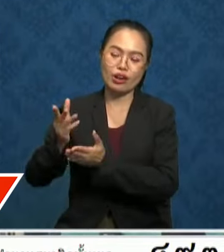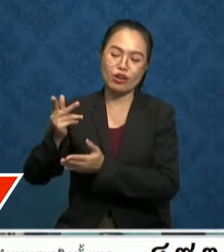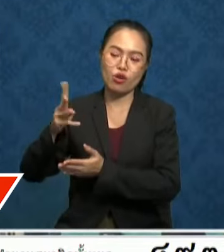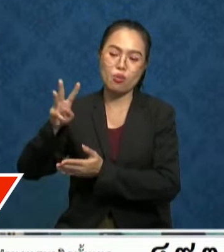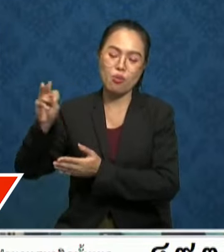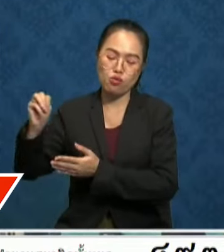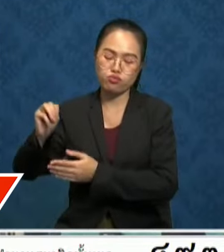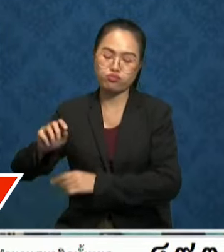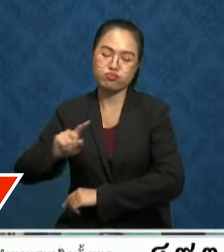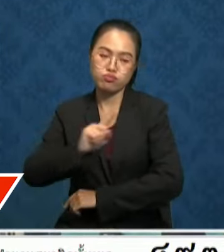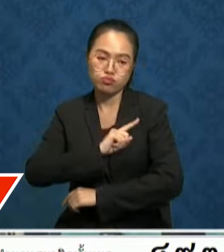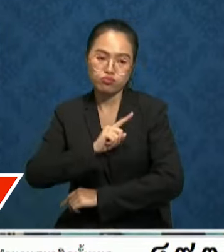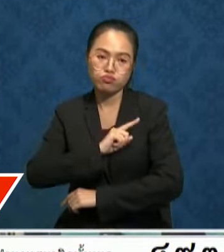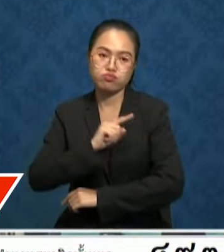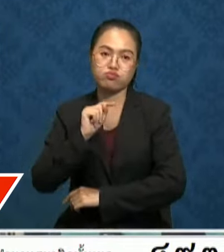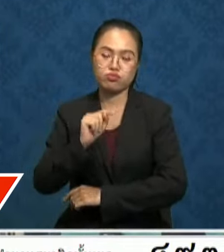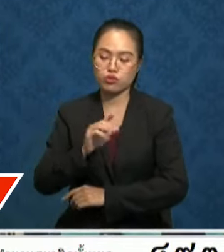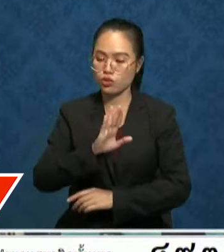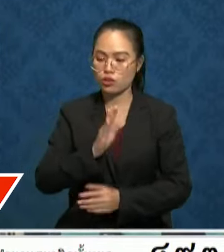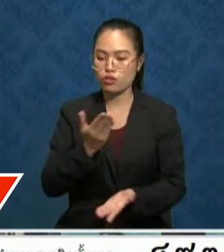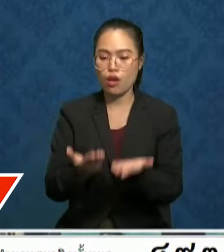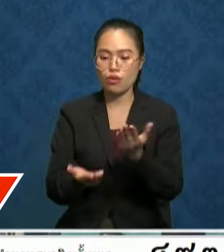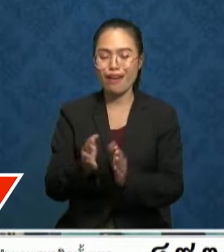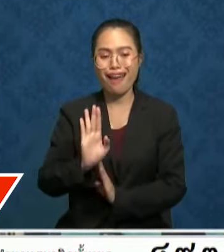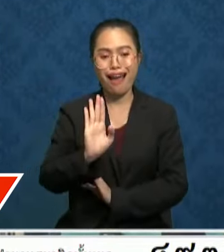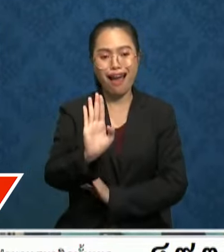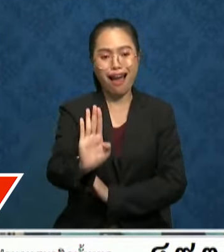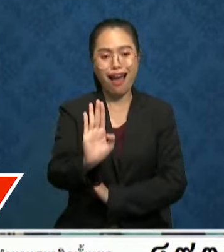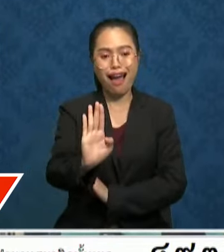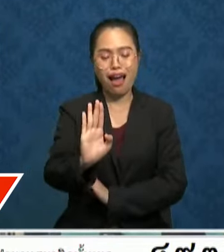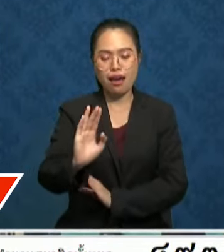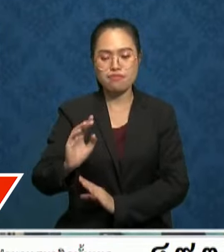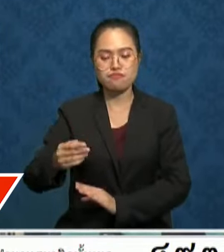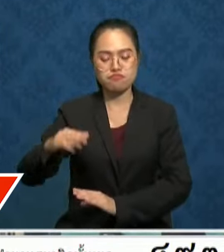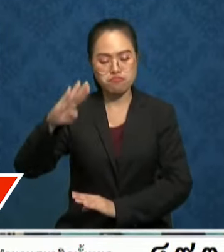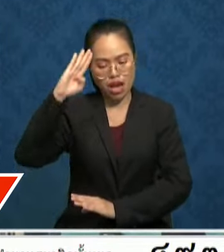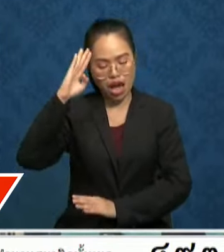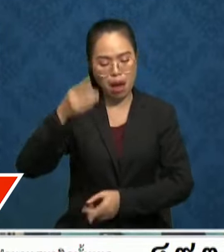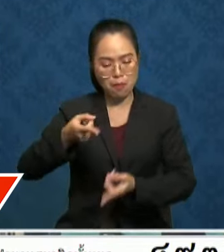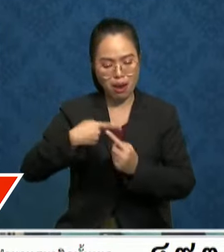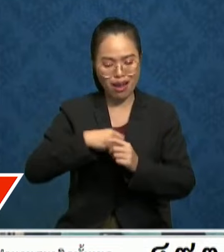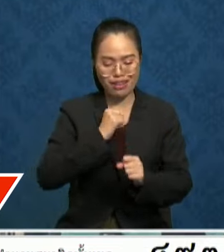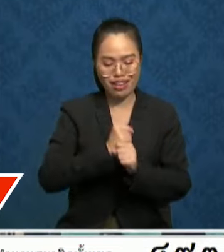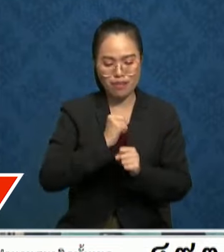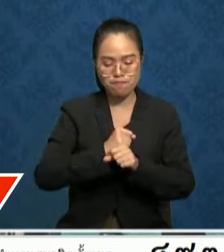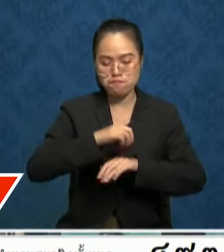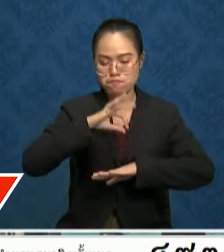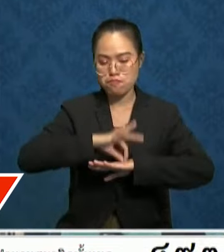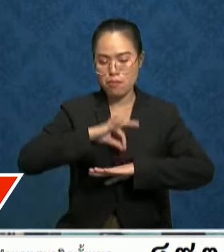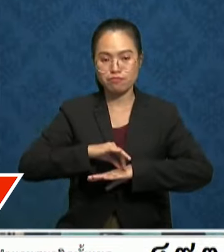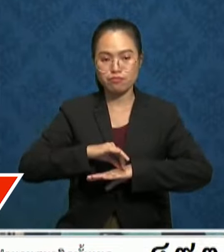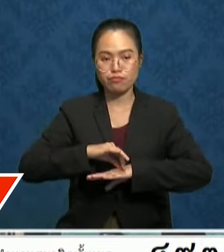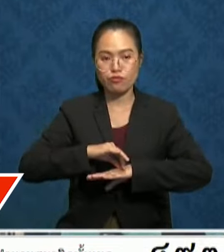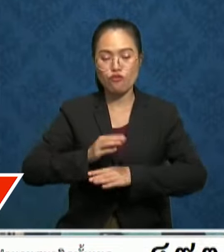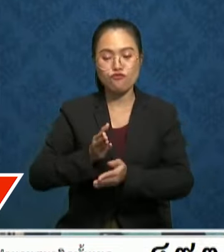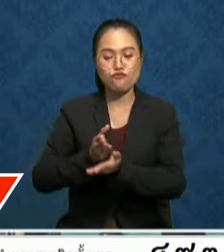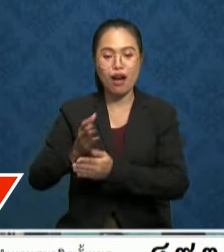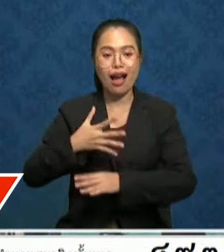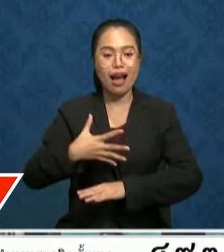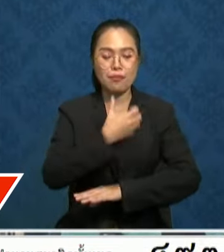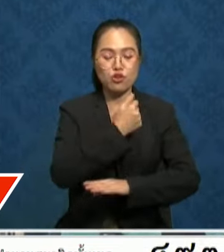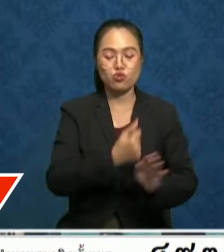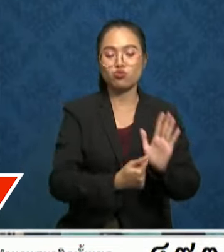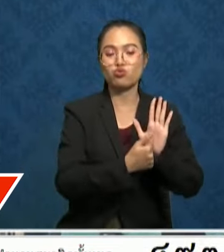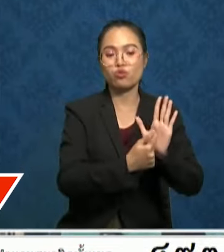หรือแม้กระทั่งการห้ามทหารในการดำรงตำแหน่งทางการเมืองผมยกตัวอย่างอย่างในประเทศสหรัฐอเมริกาในสหรัฐอเม